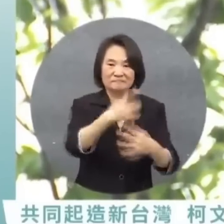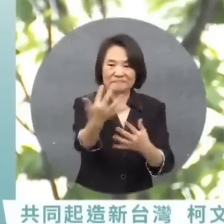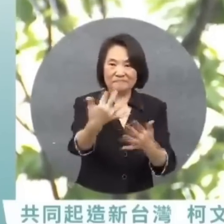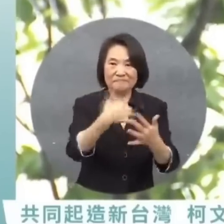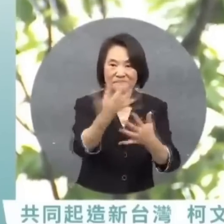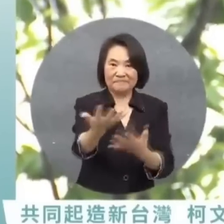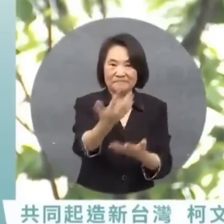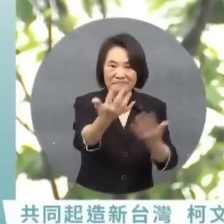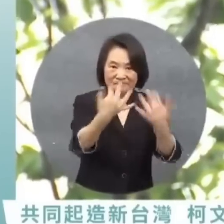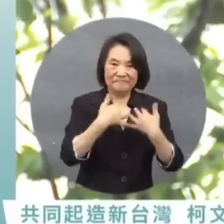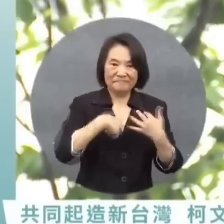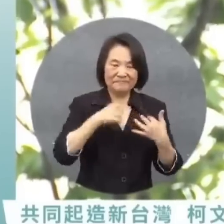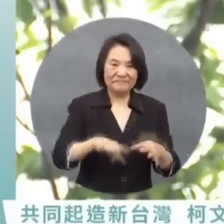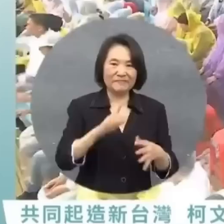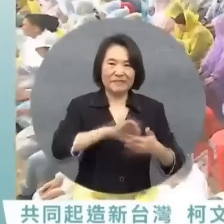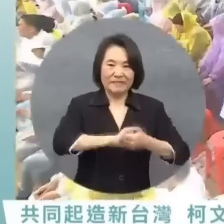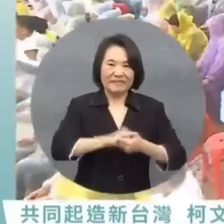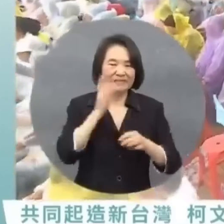顾拼一次！